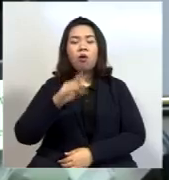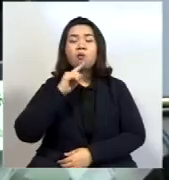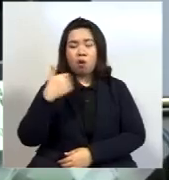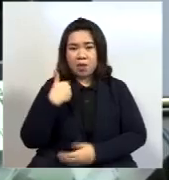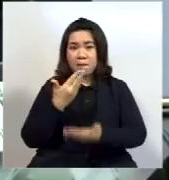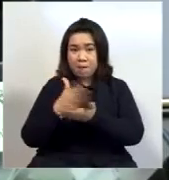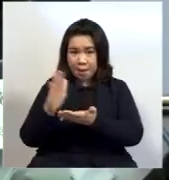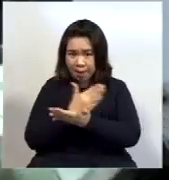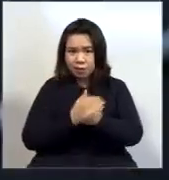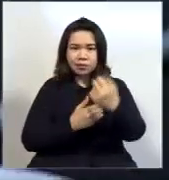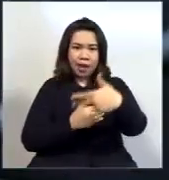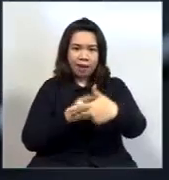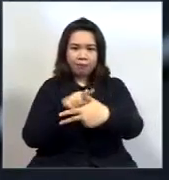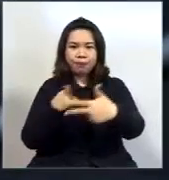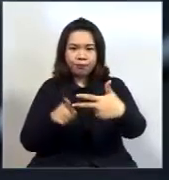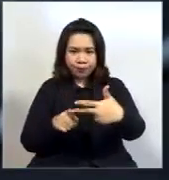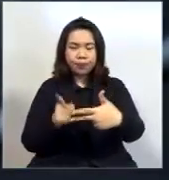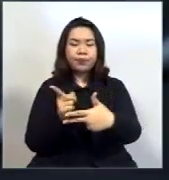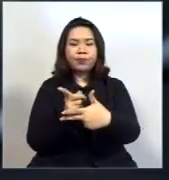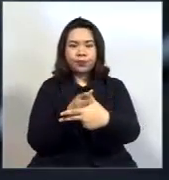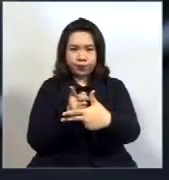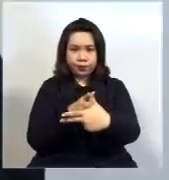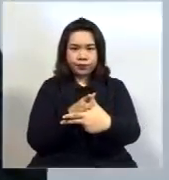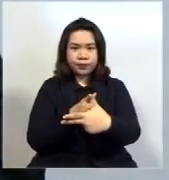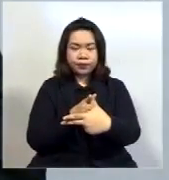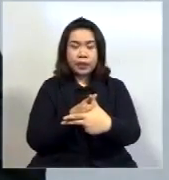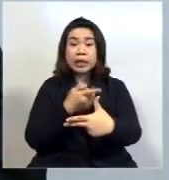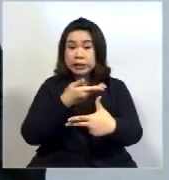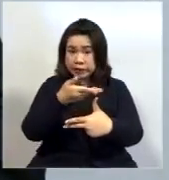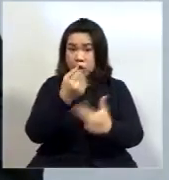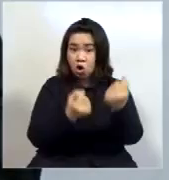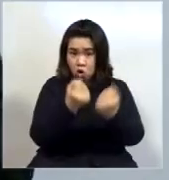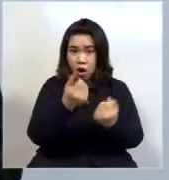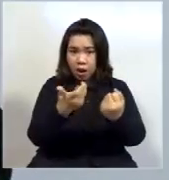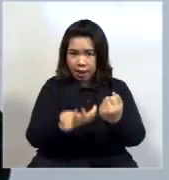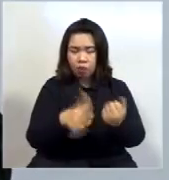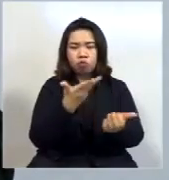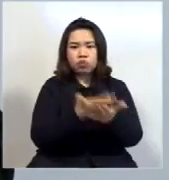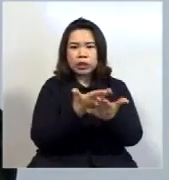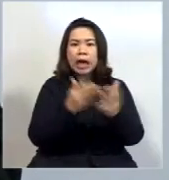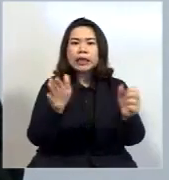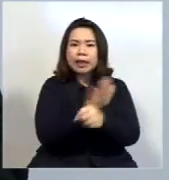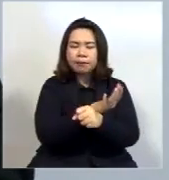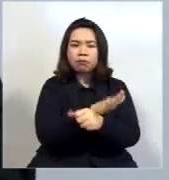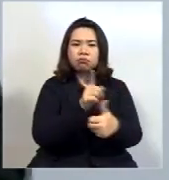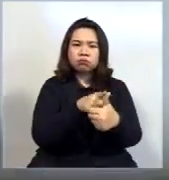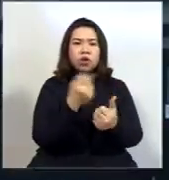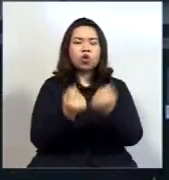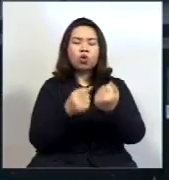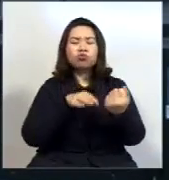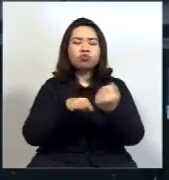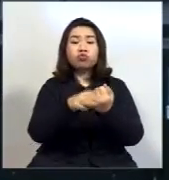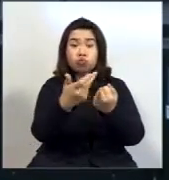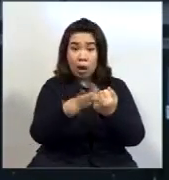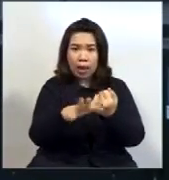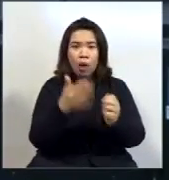องเรียนเนี่ยออกมาเป็น3กรณีด้วยกันกรณีแรกคือซื้อรถดังกล่าวไปแล้วในราคาปกติแล้วก็เอาไปใช้แล้วคือ